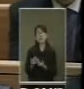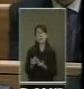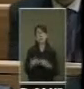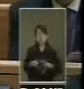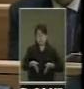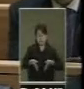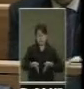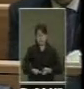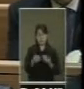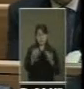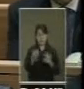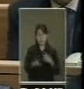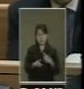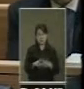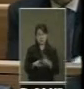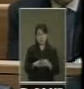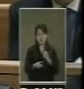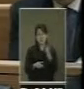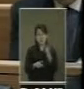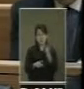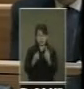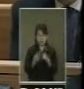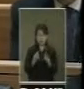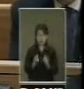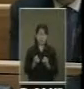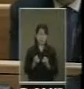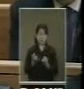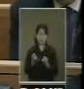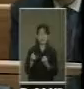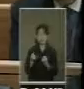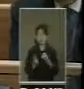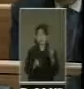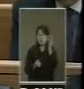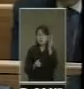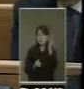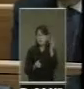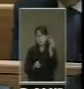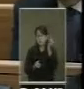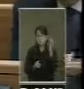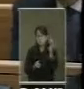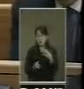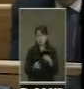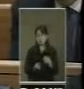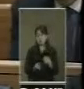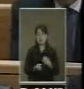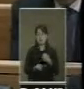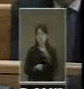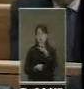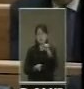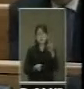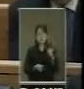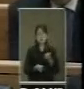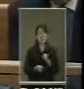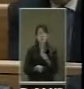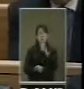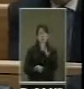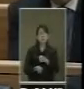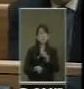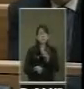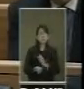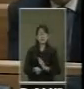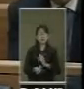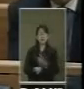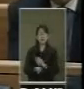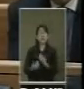าได้2เดือนแต่พอดีนั่งอยู่ในรถฟังอยู่ว่ามีสมาชิกอาวุโสท่านหนึ่งได้พูดพ